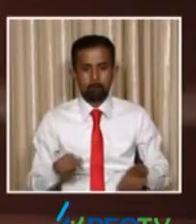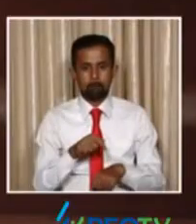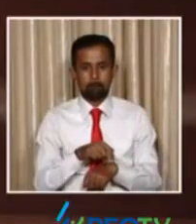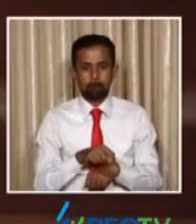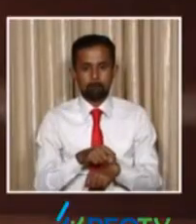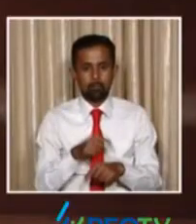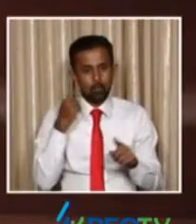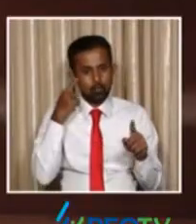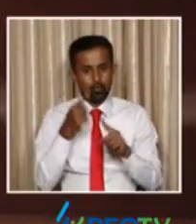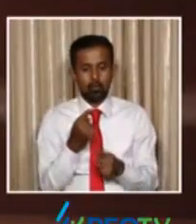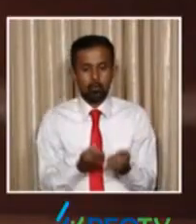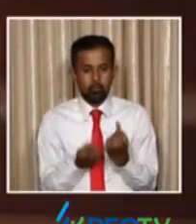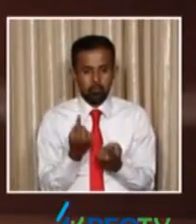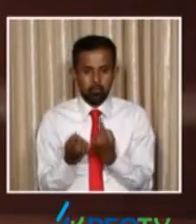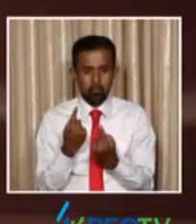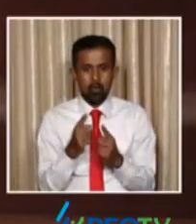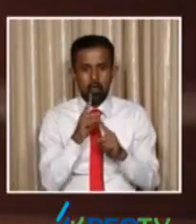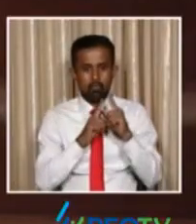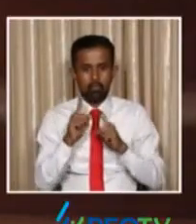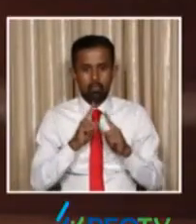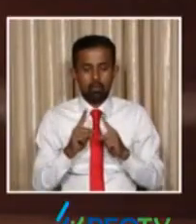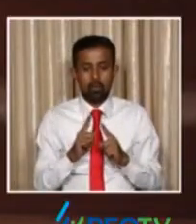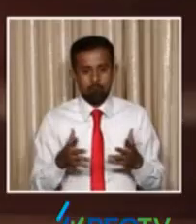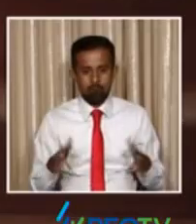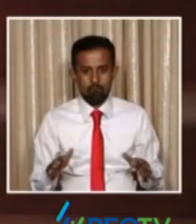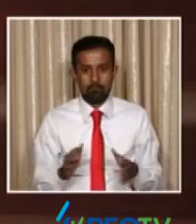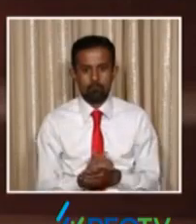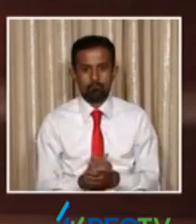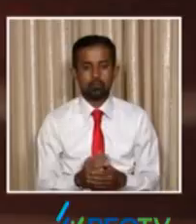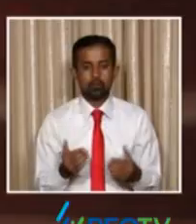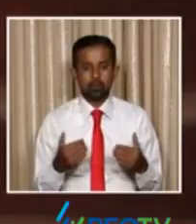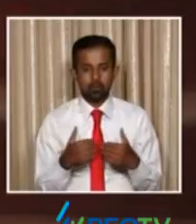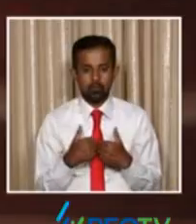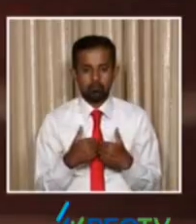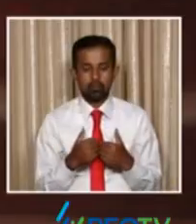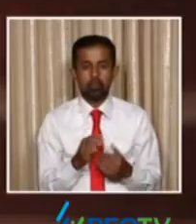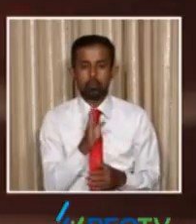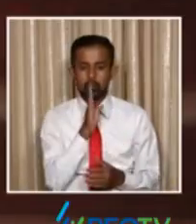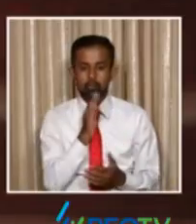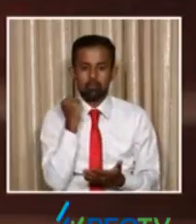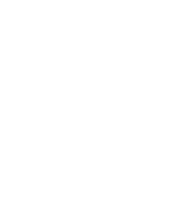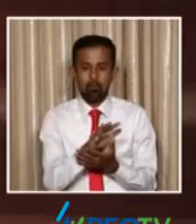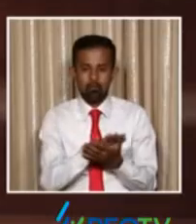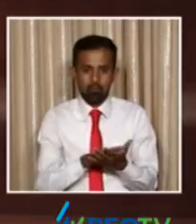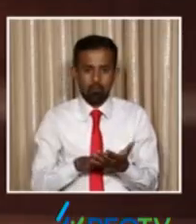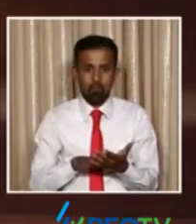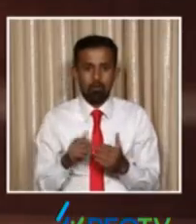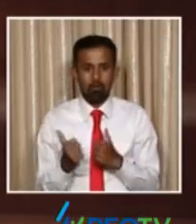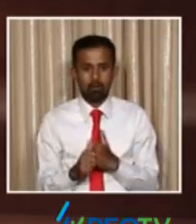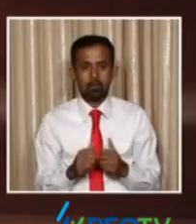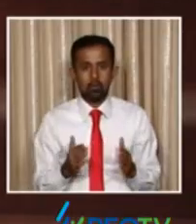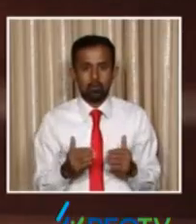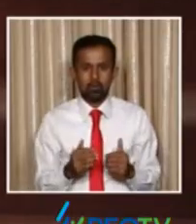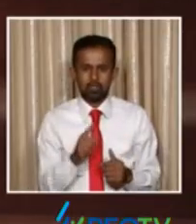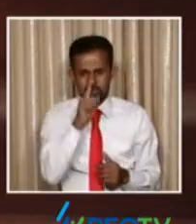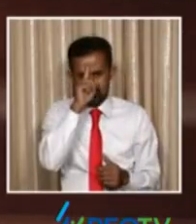අපි මේ පිළිබඳව අධ්‍යයන කටයුතු කරලා සාකච්ඡා කරලා බොහෝ දුරට අවසන්. ඒ අනුව අපි කෙටුම්පත වර්කින් ඩ්‍රාෆ්ට් එක හදාගෙන යනවා.